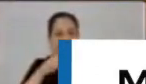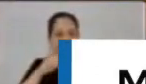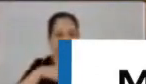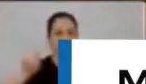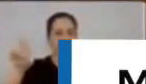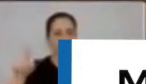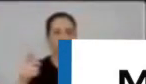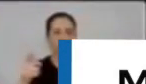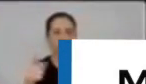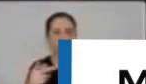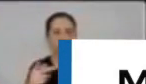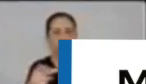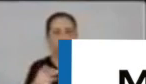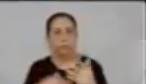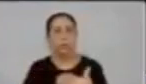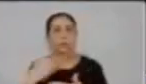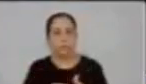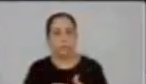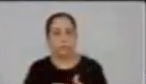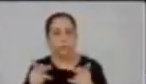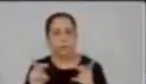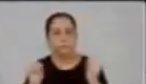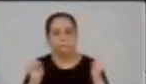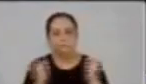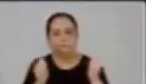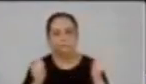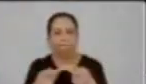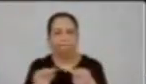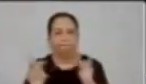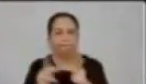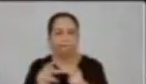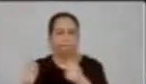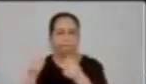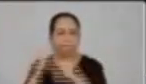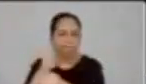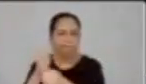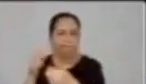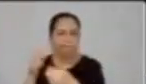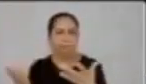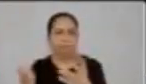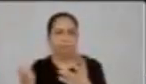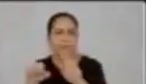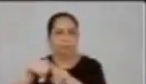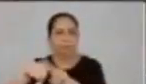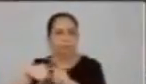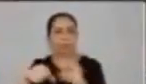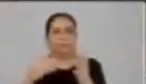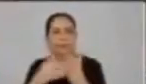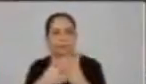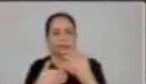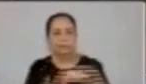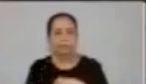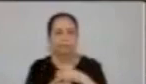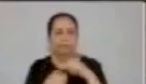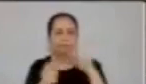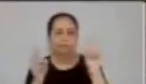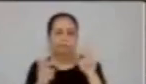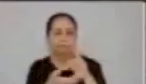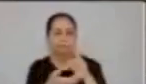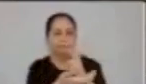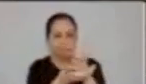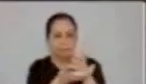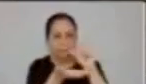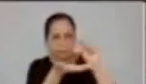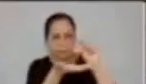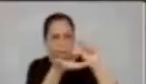middle of na pag-injection, hindi magka-problema. So, kung, kaya nga po sinasabi ko, kung sino ang gusto mag-apply